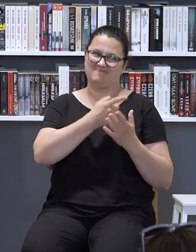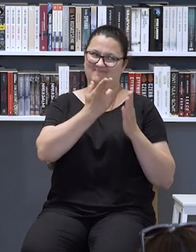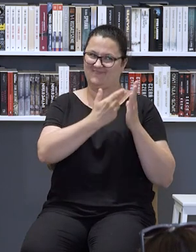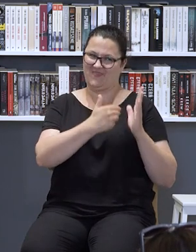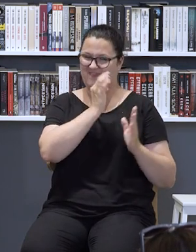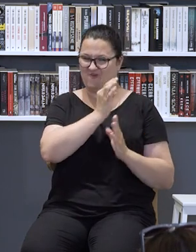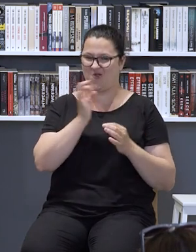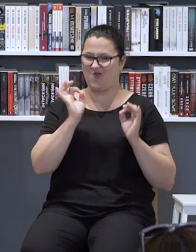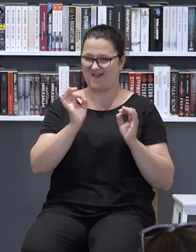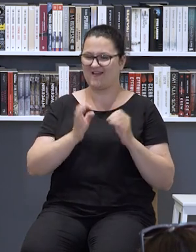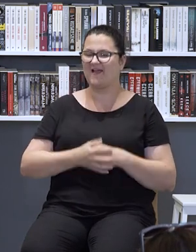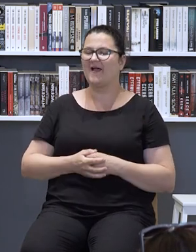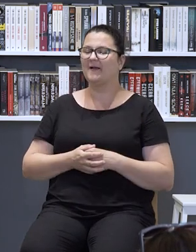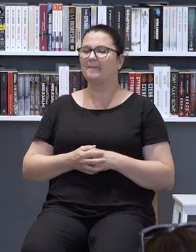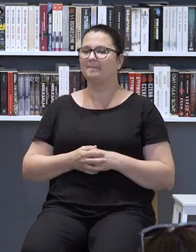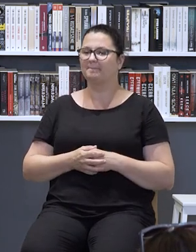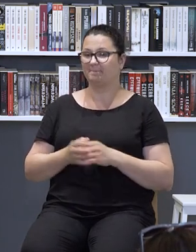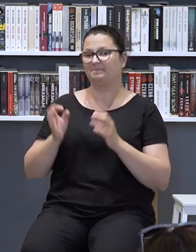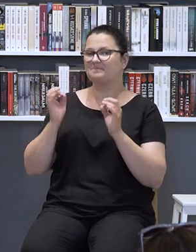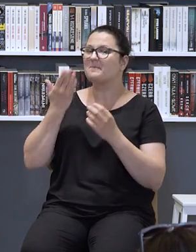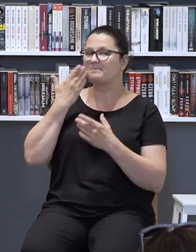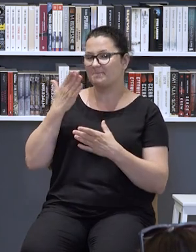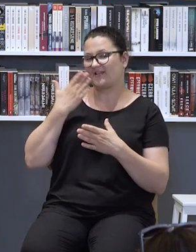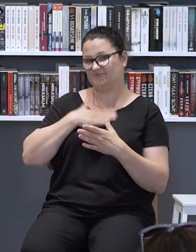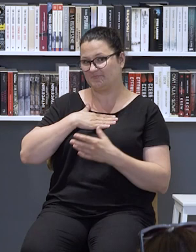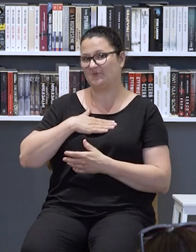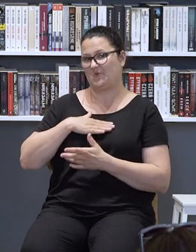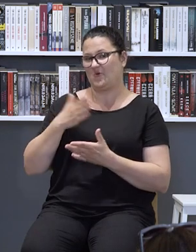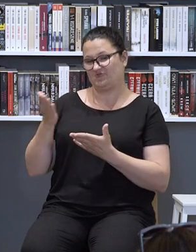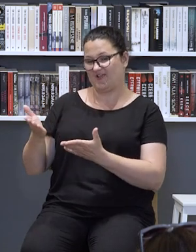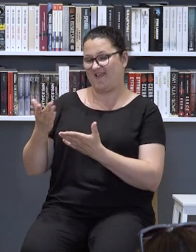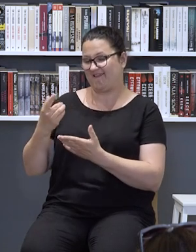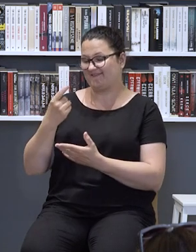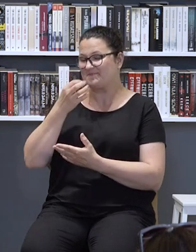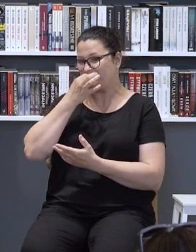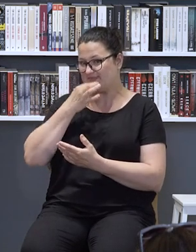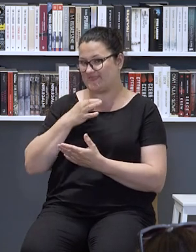tak, dobrze to pani... Bardzo mi jest miło, że pani to